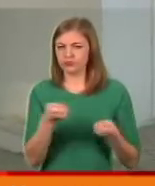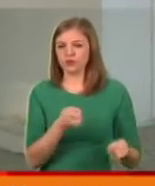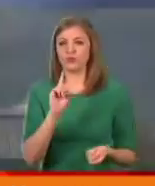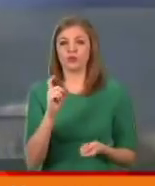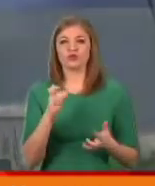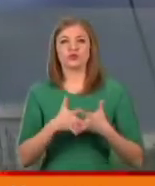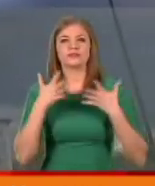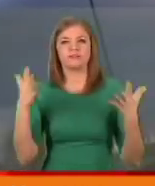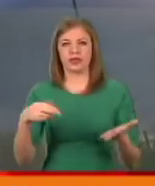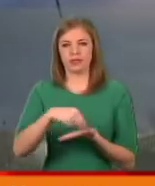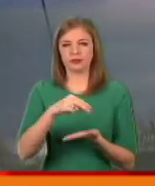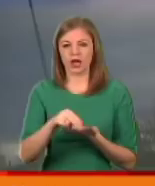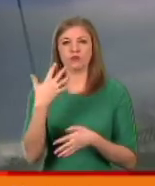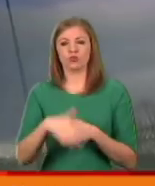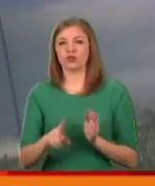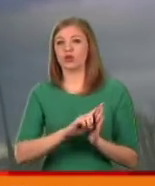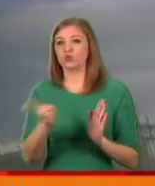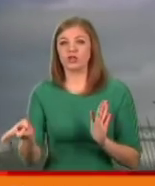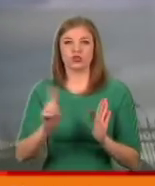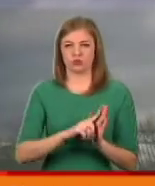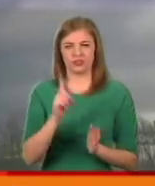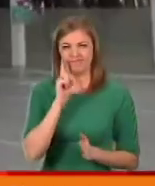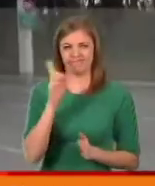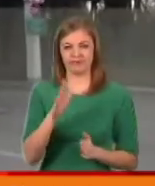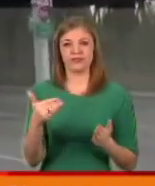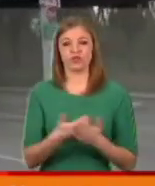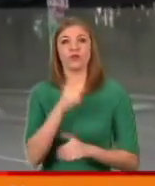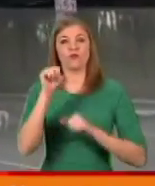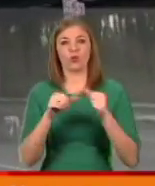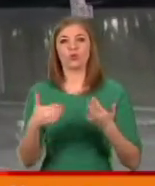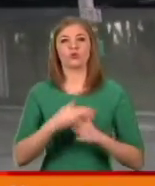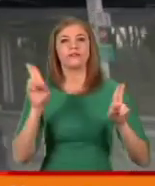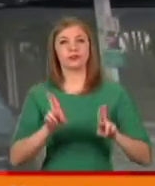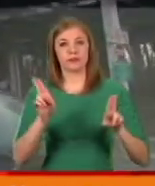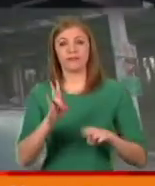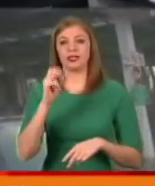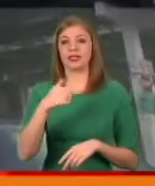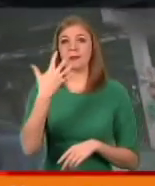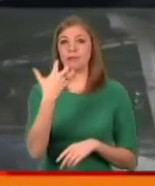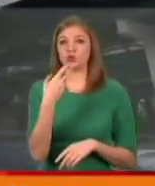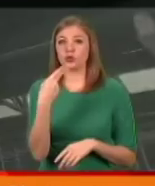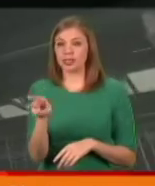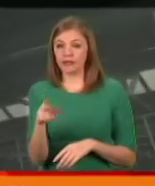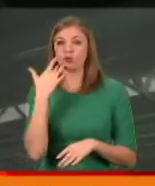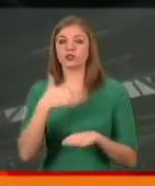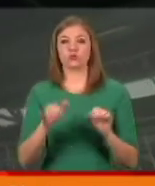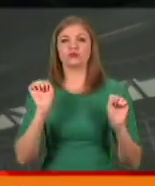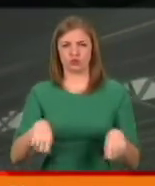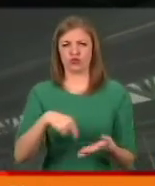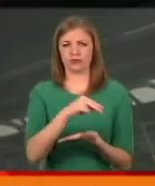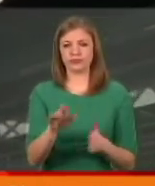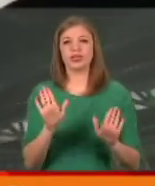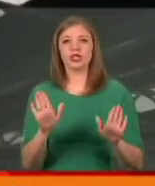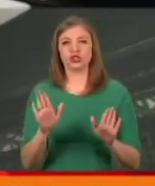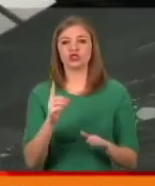ж із великими закупами вже туди-сюди не поїздиш. Від нового року діють нові правила. На 500 євро за кордоном можна скупитися